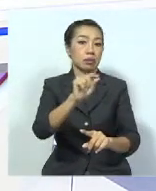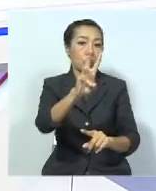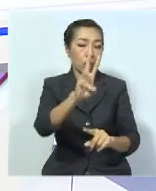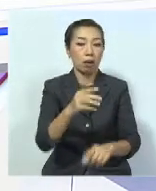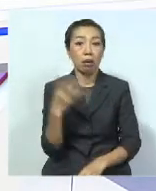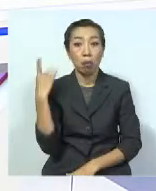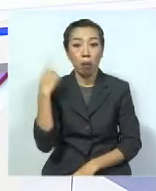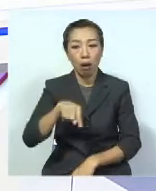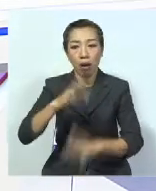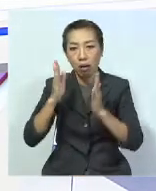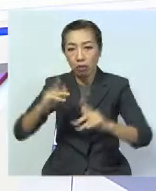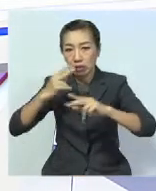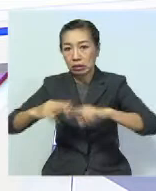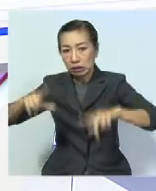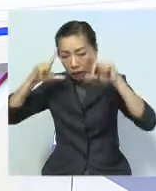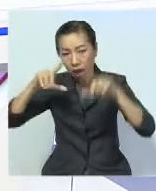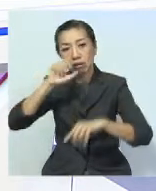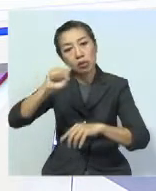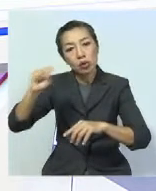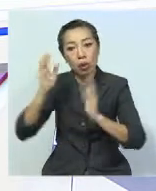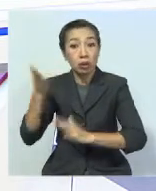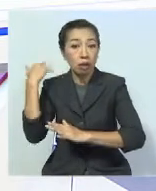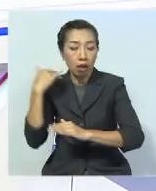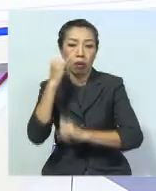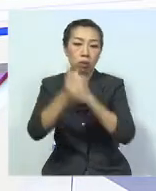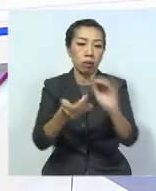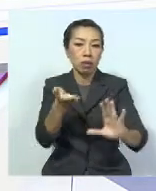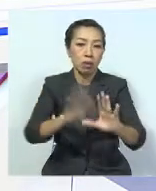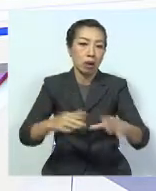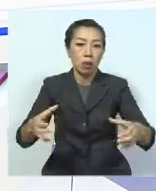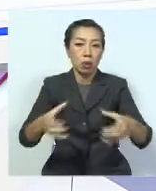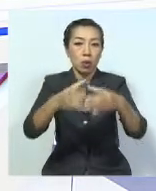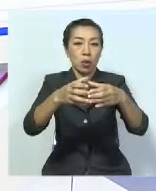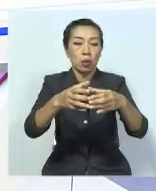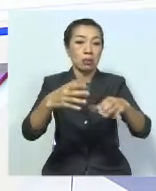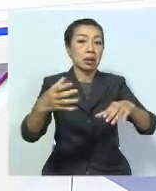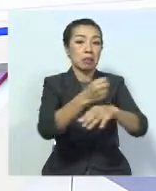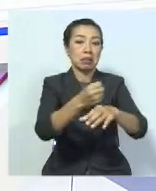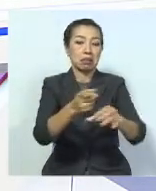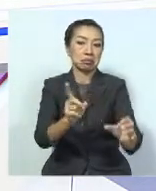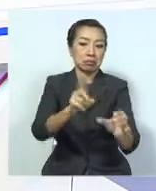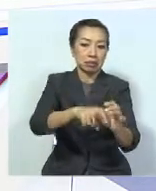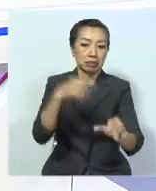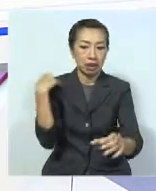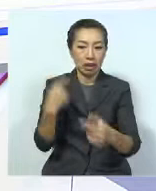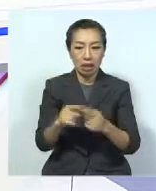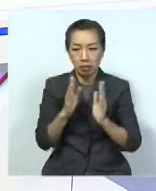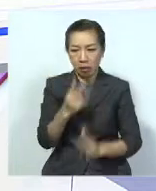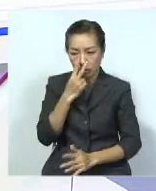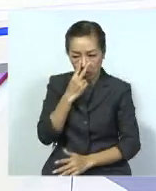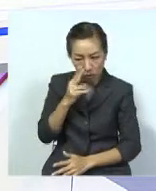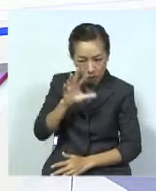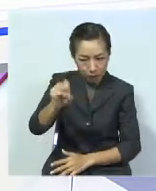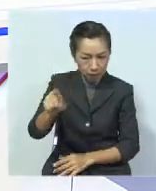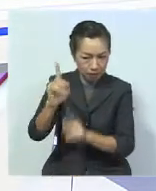ที่มีชื่อเสียงและอดีตส.ส.เข้าสังกัดพรรคอย่างคึกคักเลยนะคะสำหรับเมื่อวานนี ้ แต่ว่ามีท่านหนึ่งที่หลายคนจับตามองว่าเอ๊ะจะเข้าไป